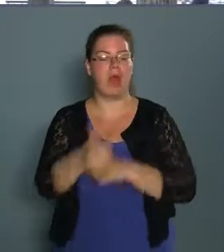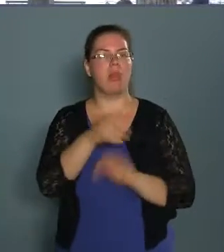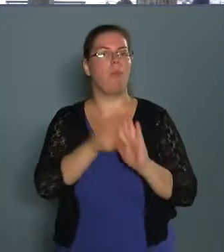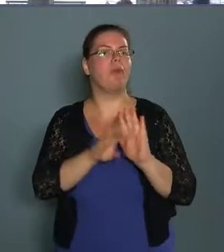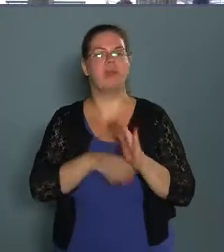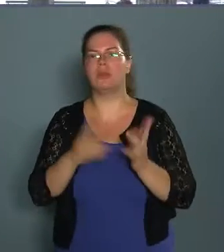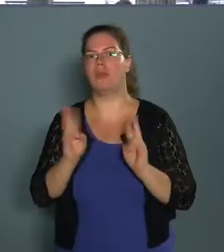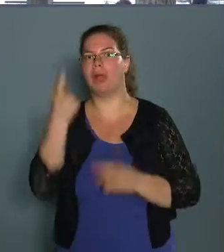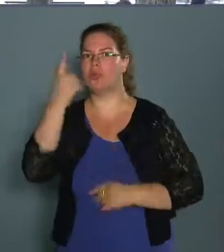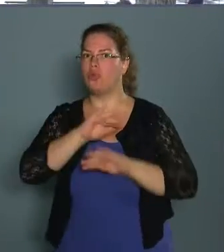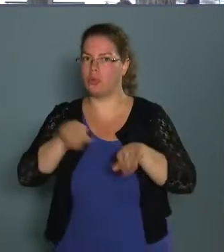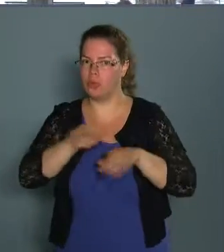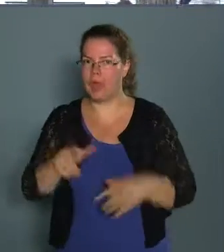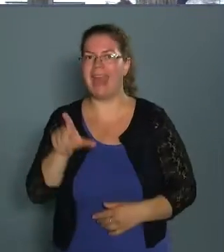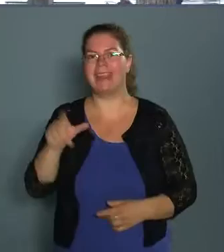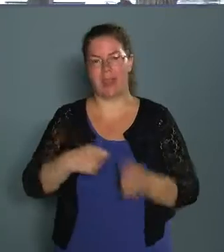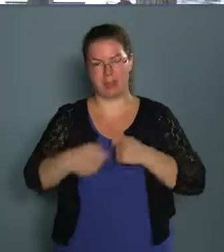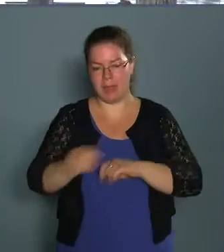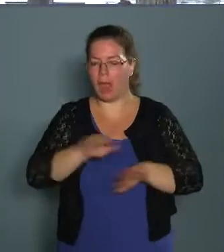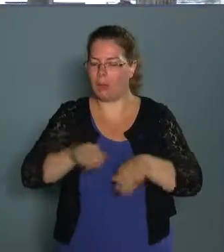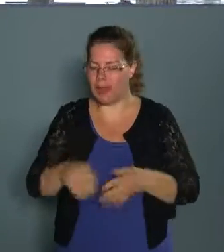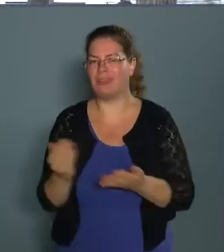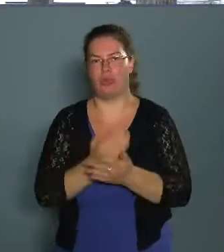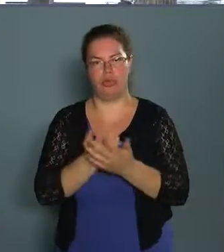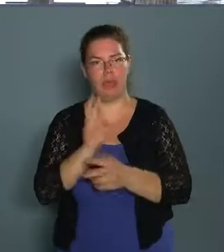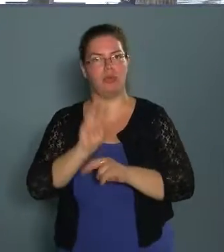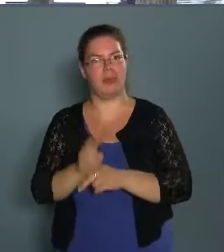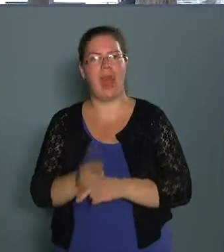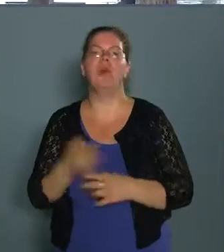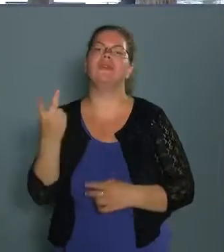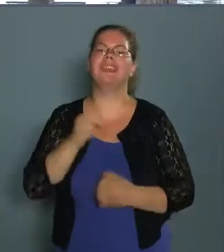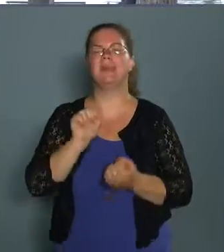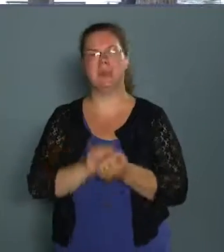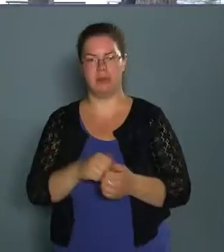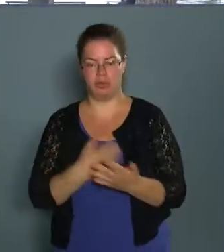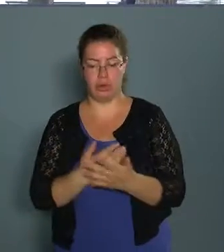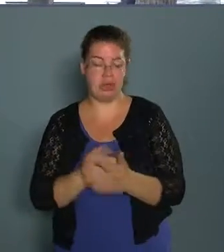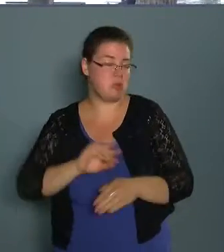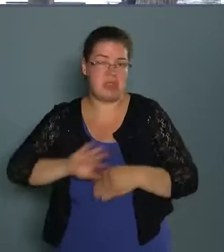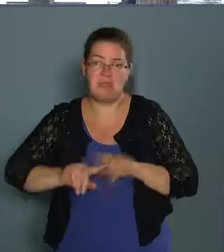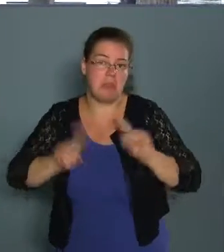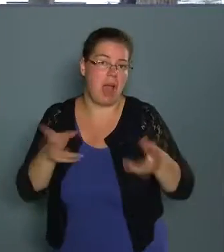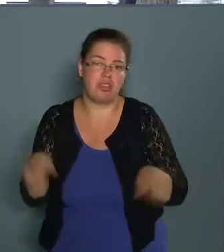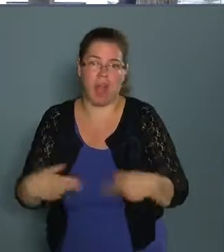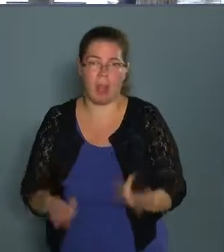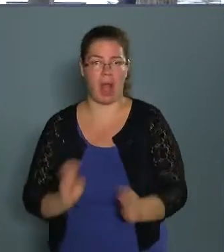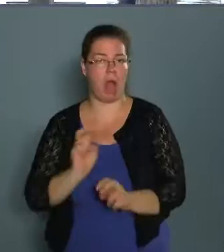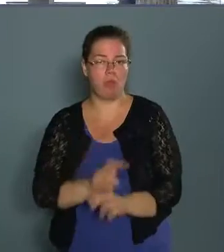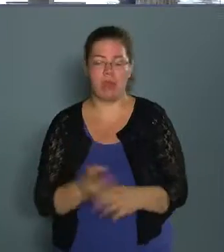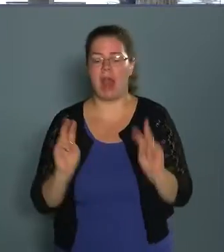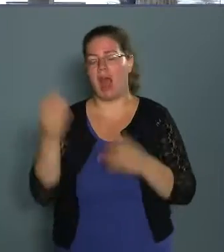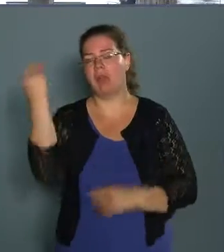Előfeltétele ennek, hogy valaki tudjon úszni, tehát 200 méter úszás az szükséges hozzá, hogy vízbiztos legyen, azon kívül nem kell más, meg lehet